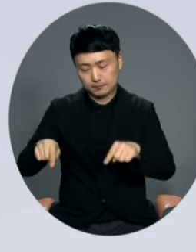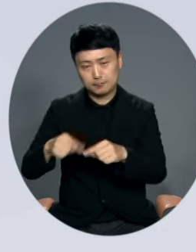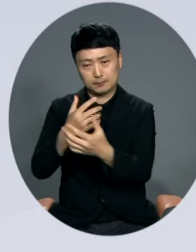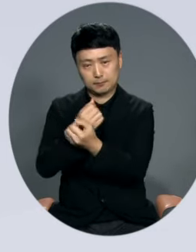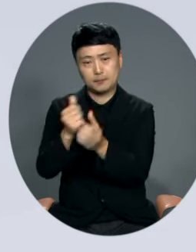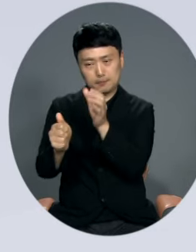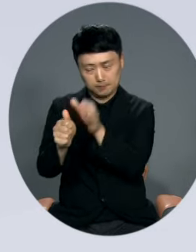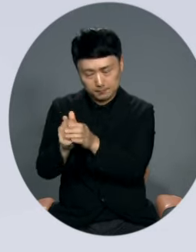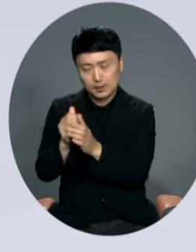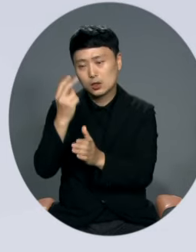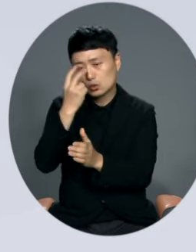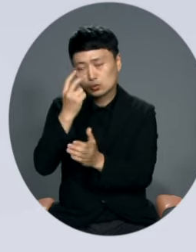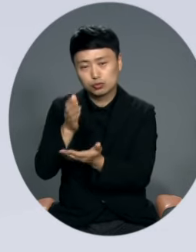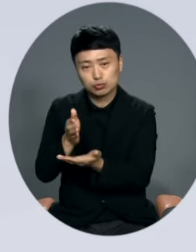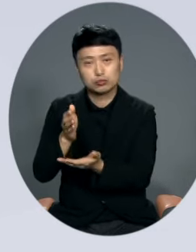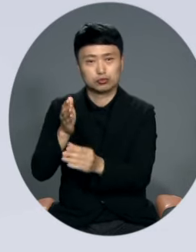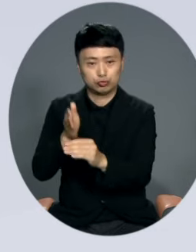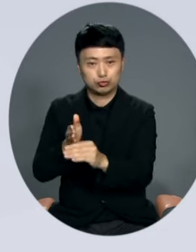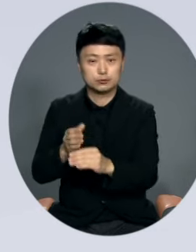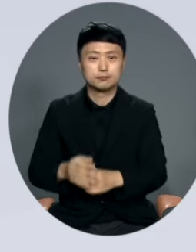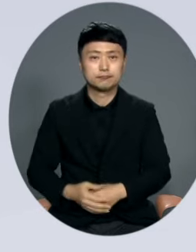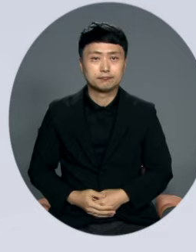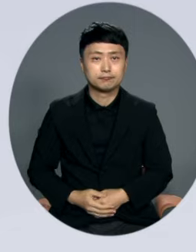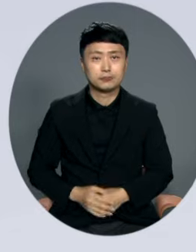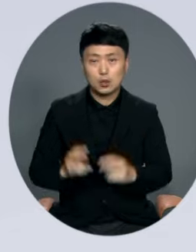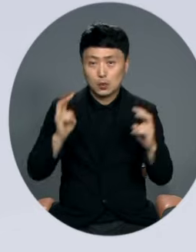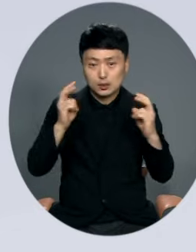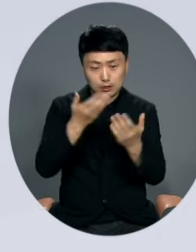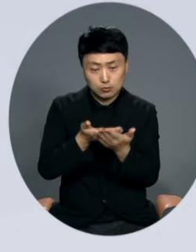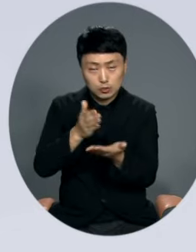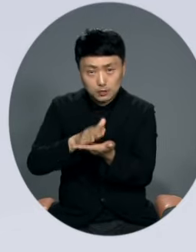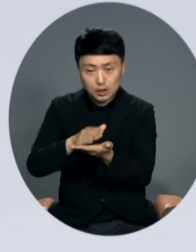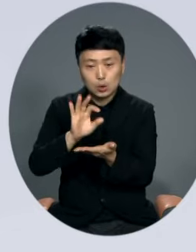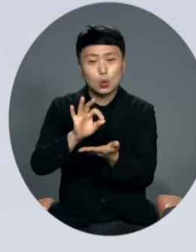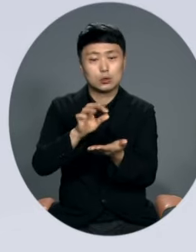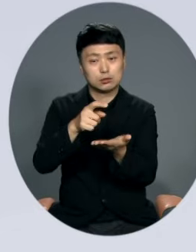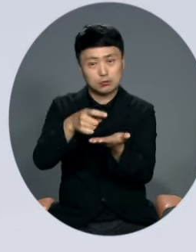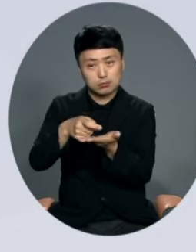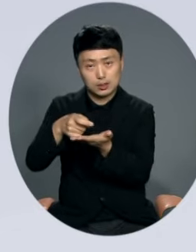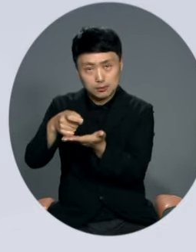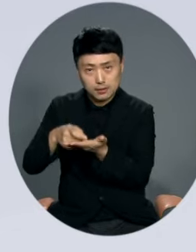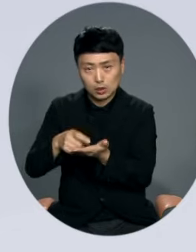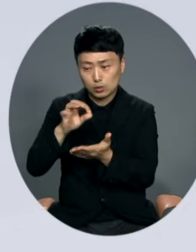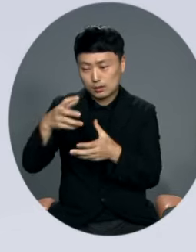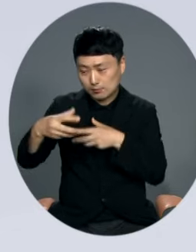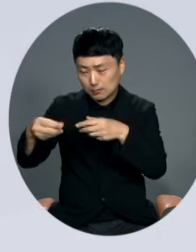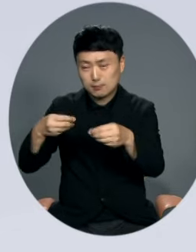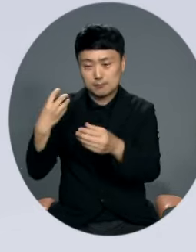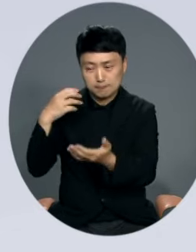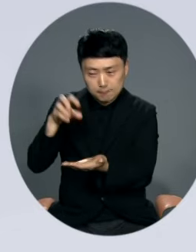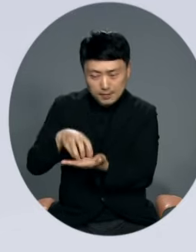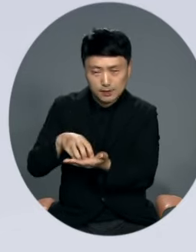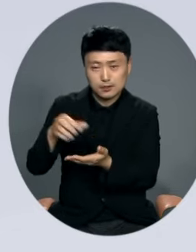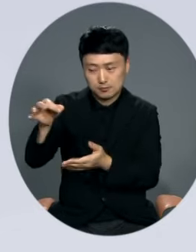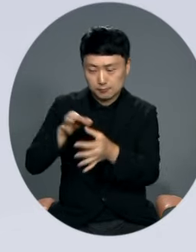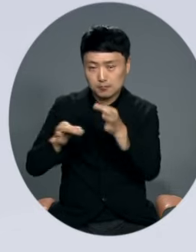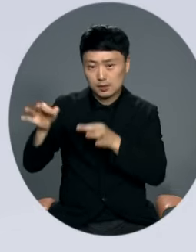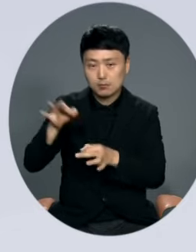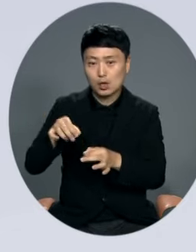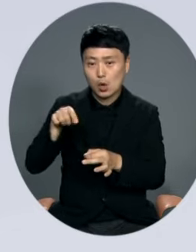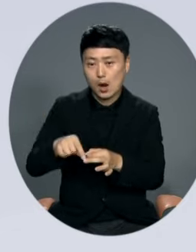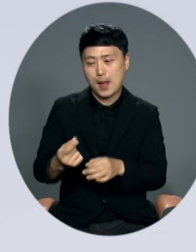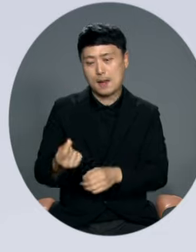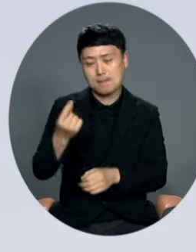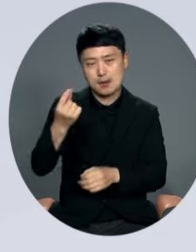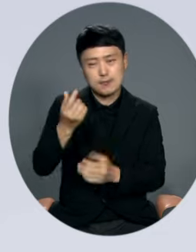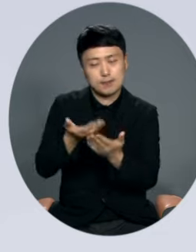밝혔습니다. 경영 개선을 위해 원가 절감과 함께 장기 미수금을 회수하고 있다며 빠른 시일 내에